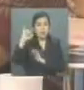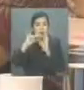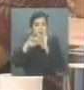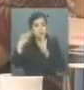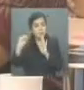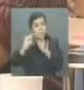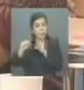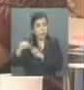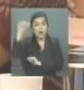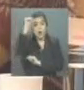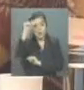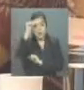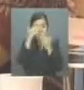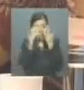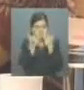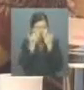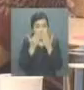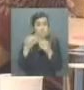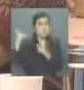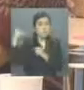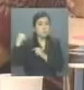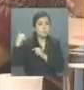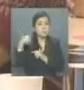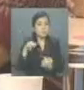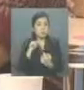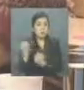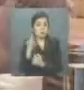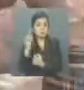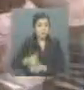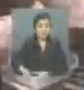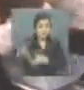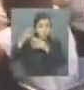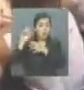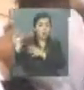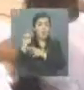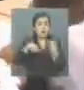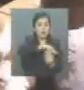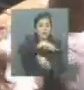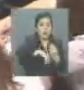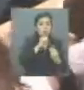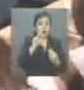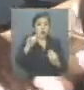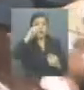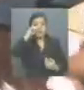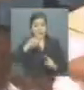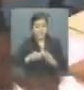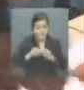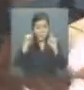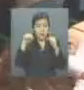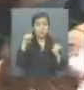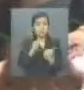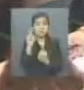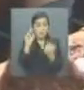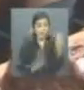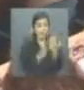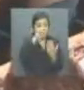การเข้ามาของมุสลิมอินเดียไม่เพียงสะท้อนพัฒนาการประวัติศาสตร์เศรษฐกิจไทยหากยังเห็นถึงความเปิดกว้างของสังค